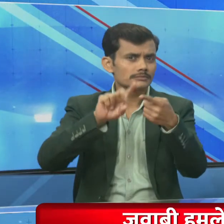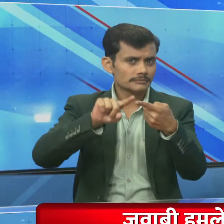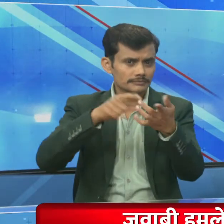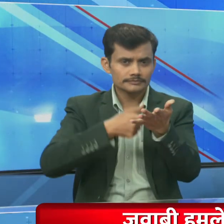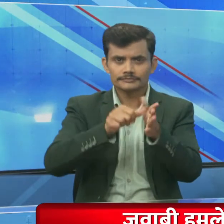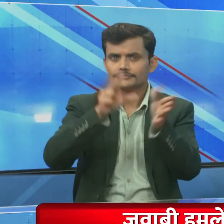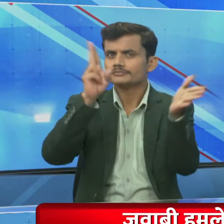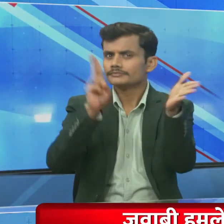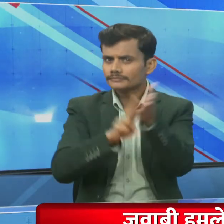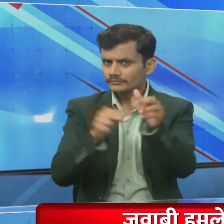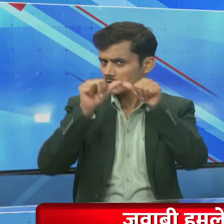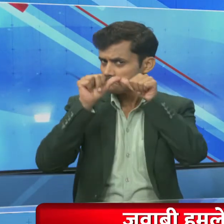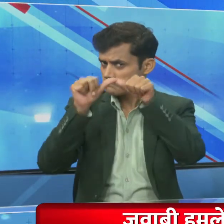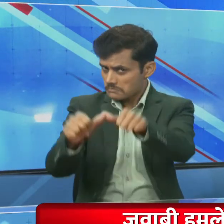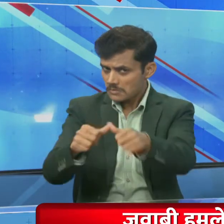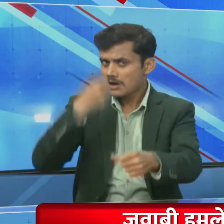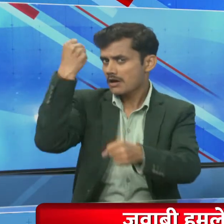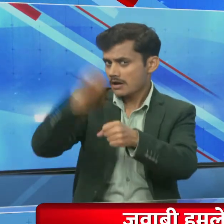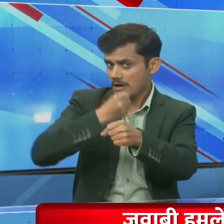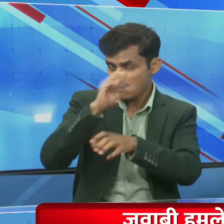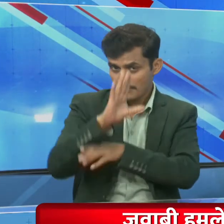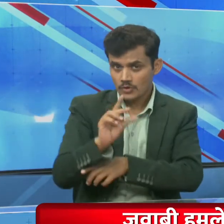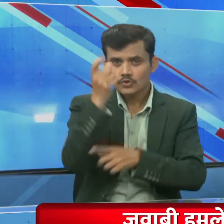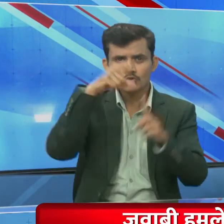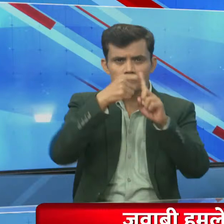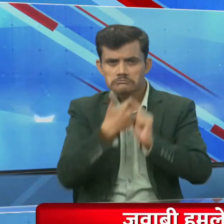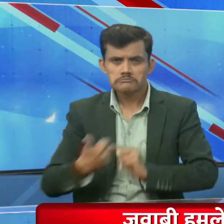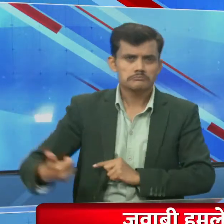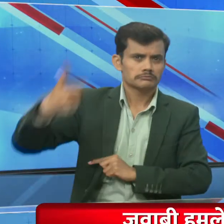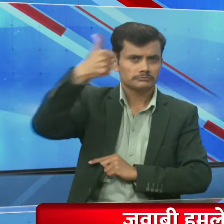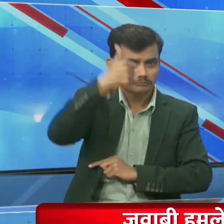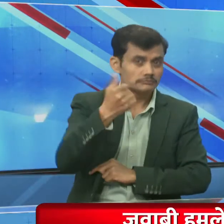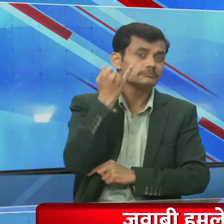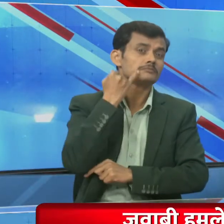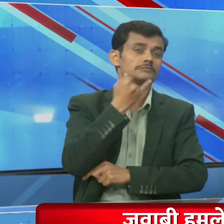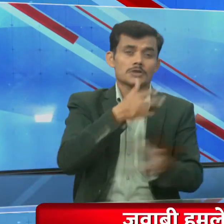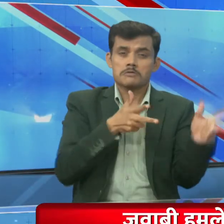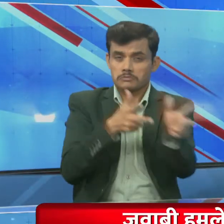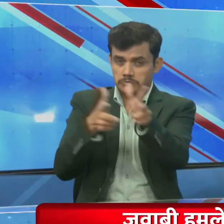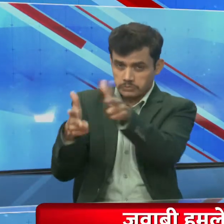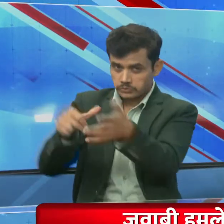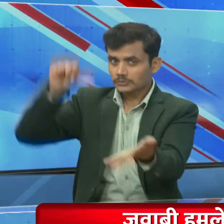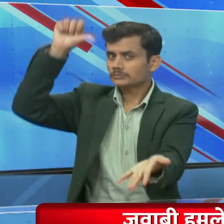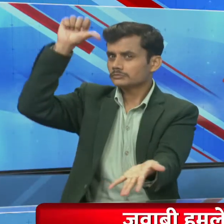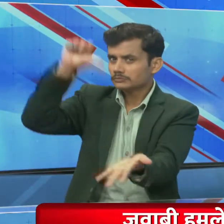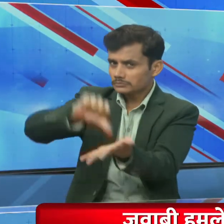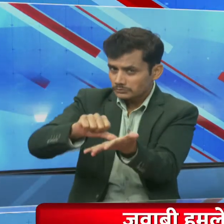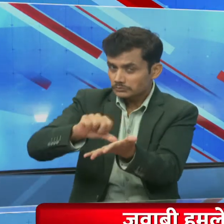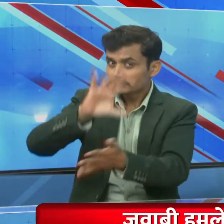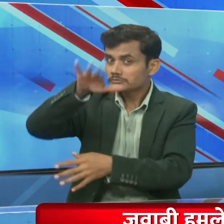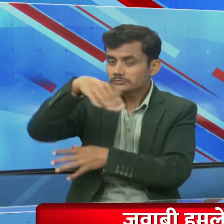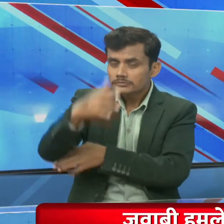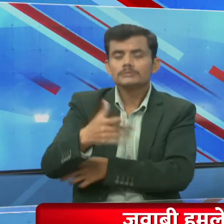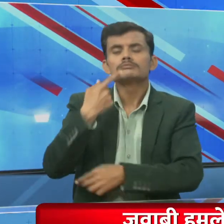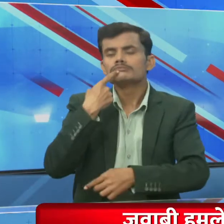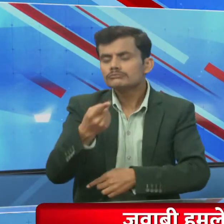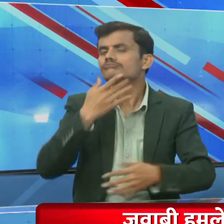काम। संयुक्त राष्ट्र प्रमुख ने इजराइल पर ईरान के हमले के बाद संयम बरतने का किया आह्वान।